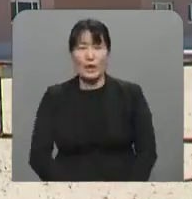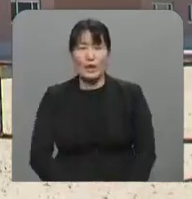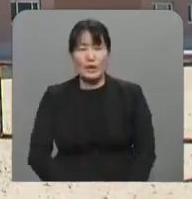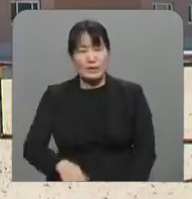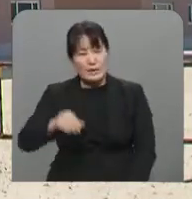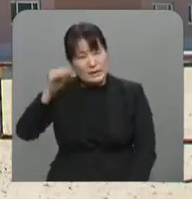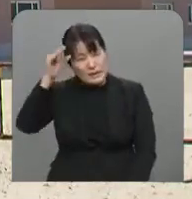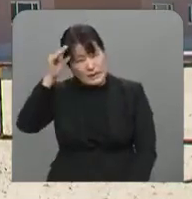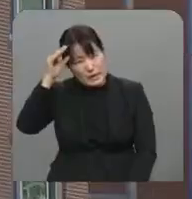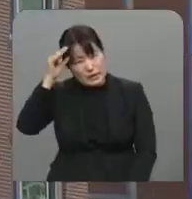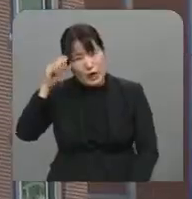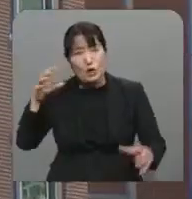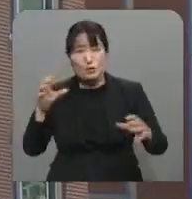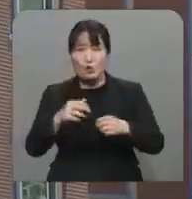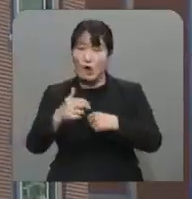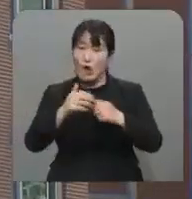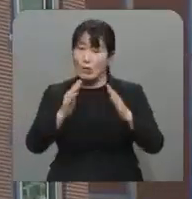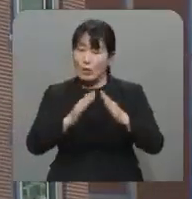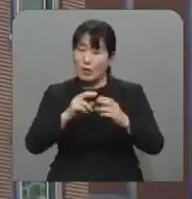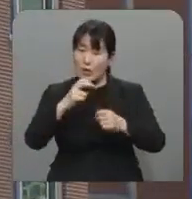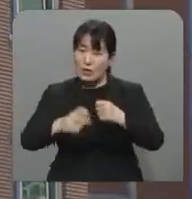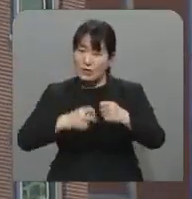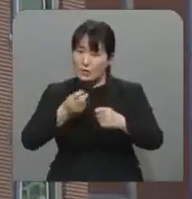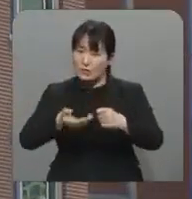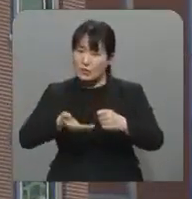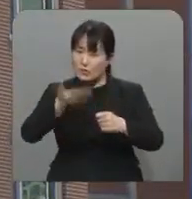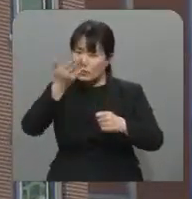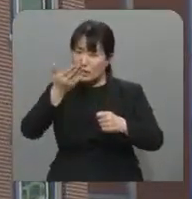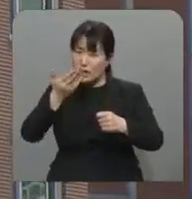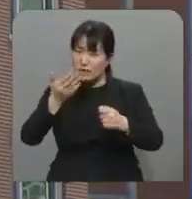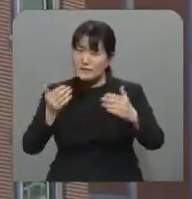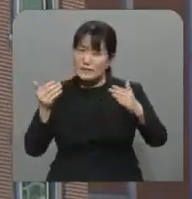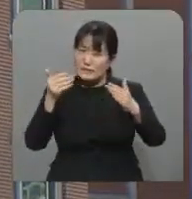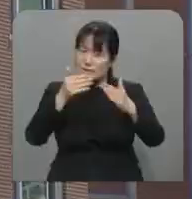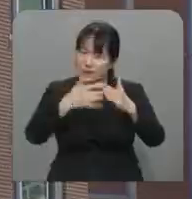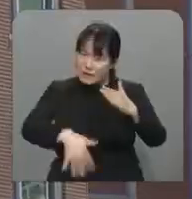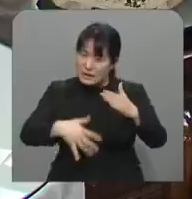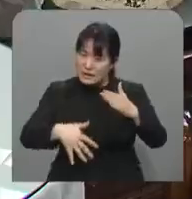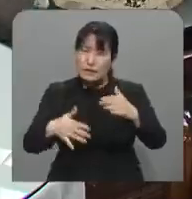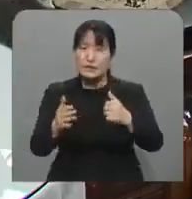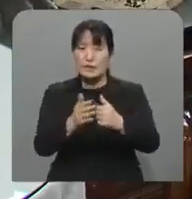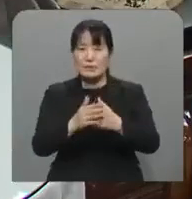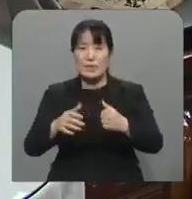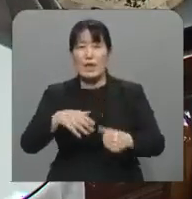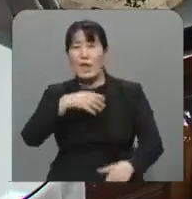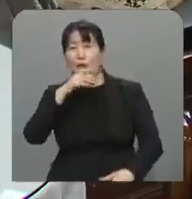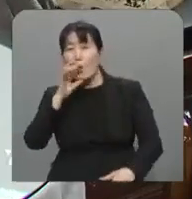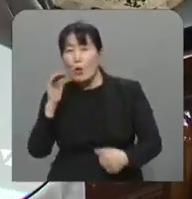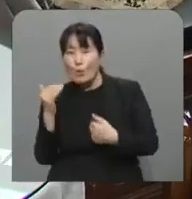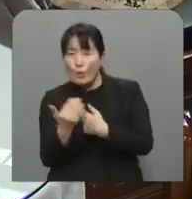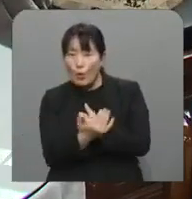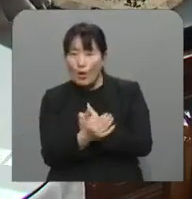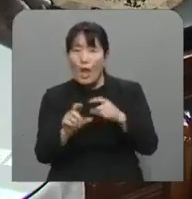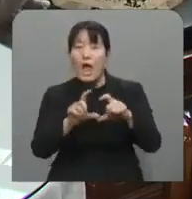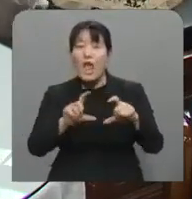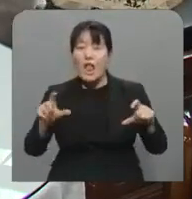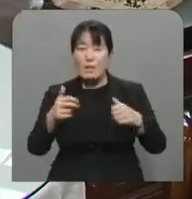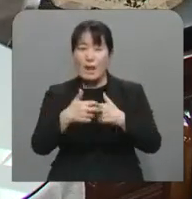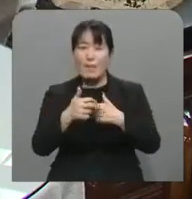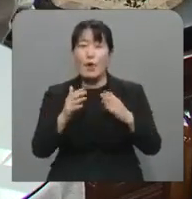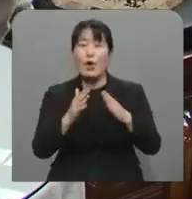종합병원 개원 이 20년이 넘도록 이루어지지 않자 요양병원 시설을 갖춘 일반 병원 으로 전환 하자고